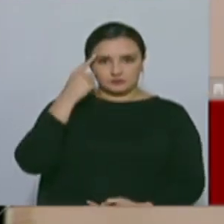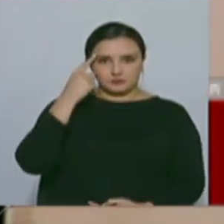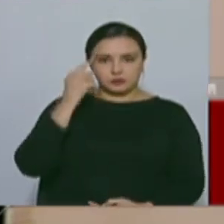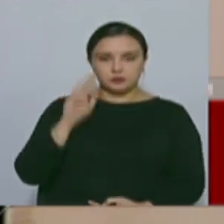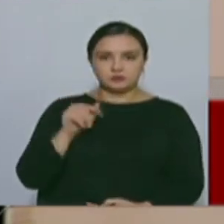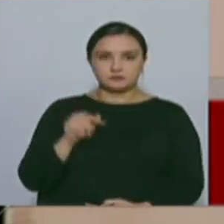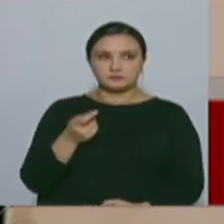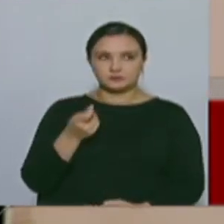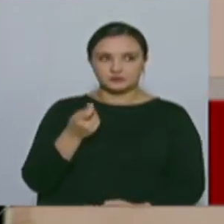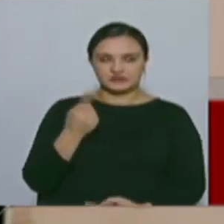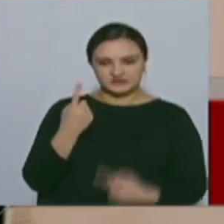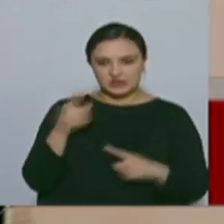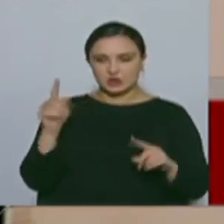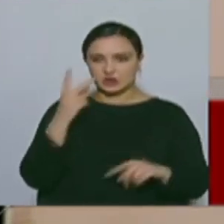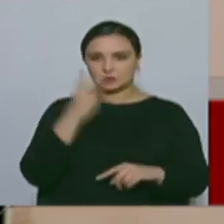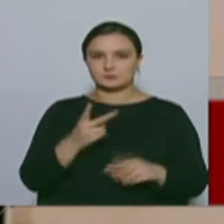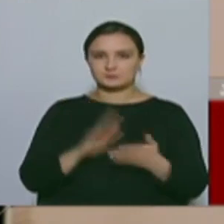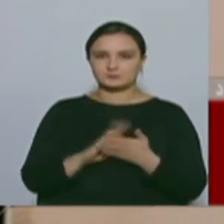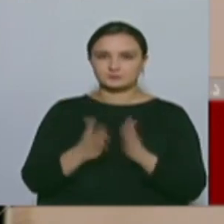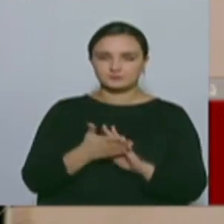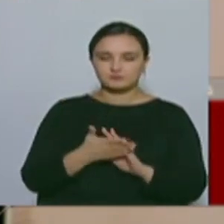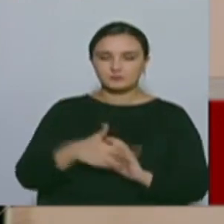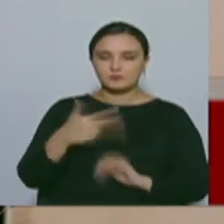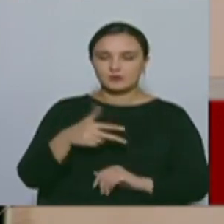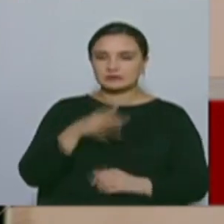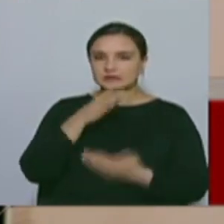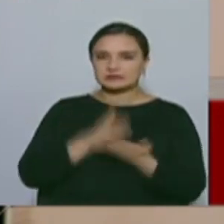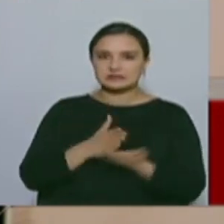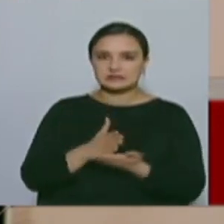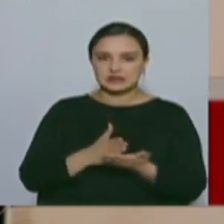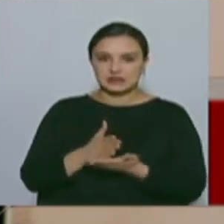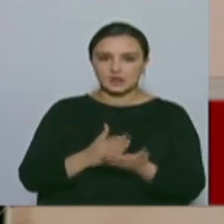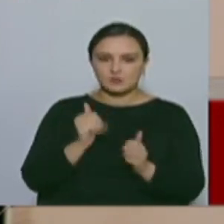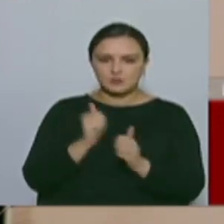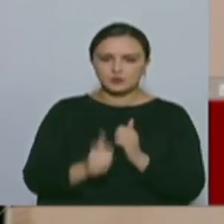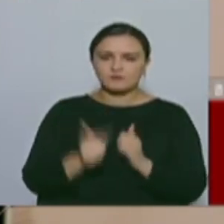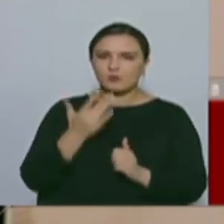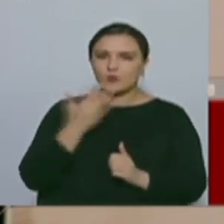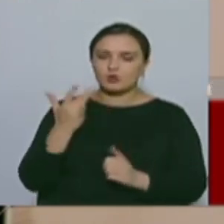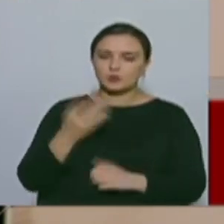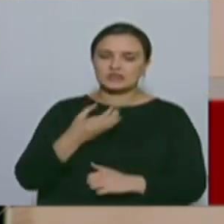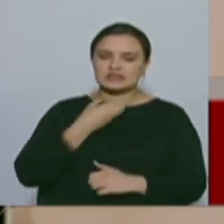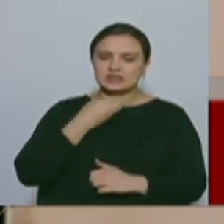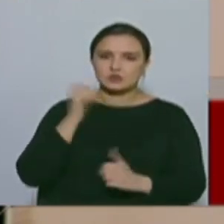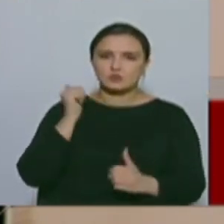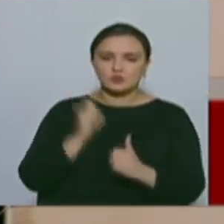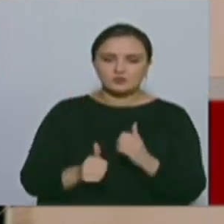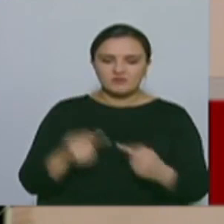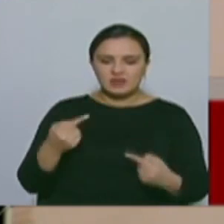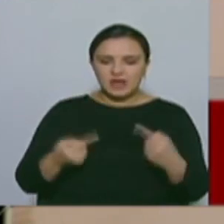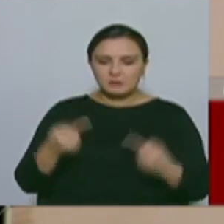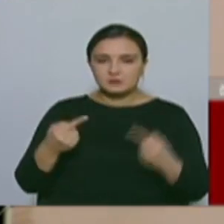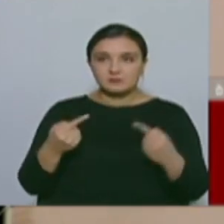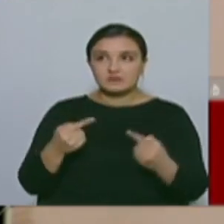ცოტა შორიდან შეხედოს ამ ვითარებას, რომელიც თლამის 30 წელია ვიმყოფებით მუდმივ პოლიტიკურ კრიზისში, მუდმივ დაპირისპირებაში, რომელსაც